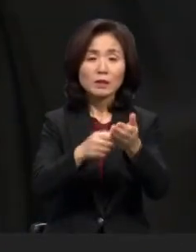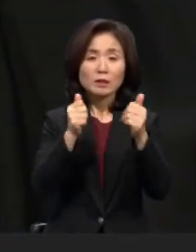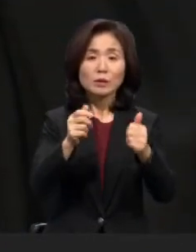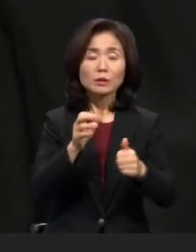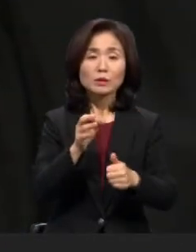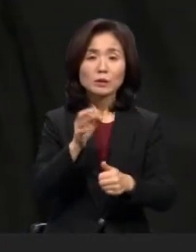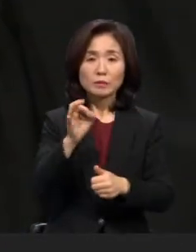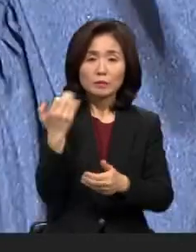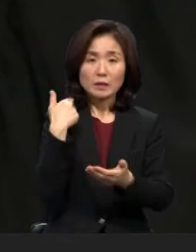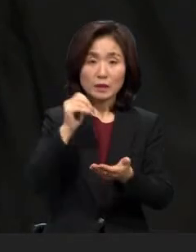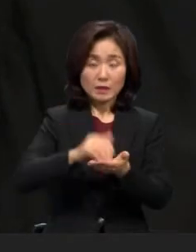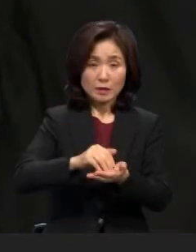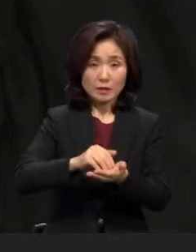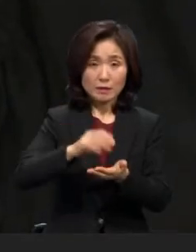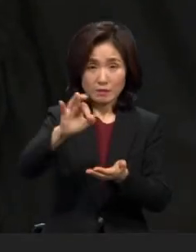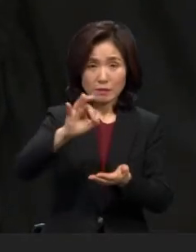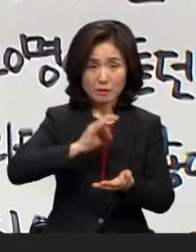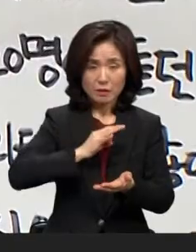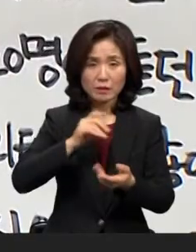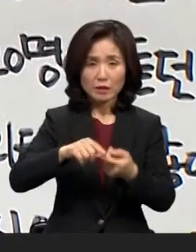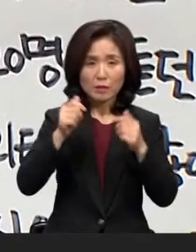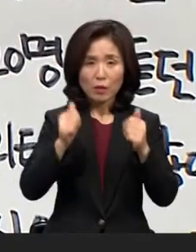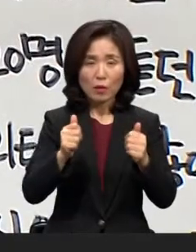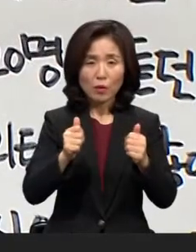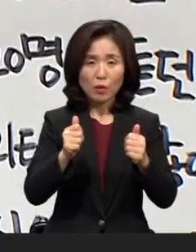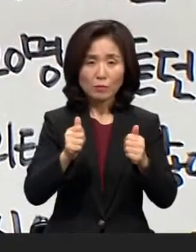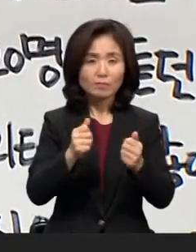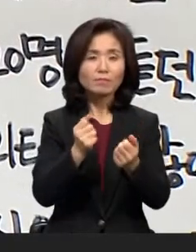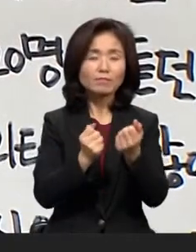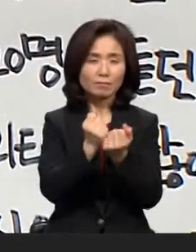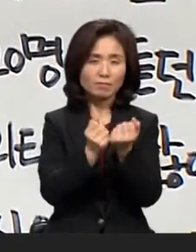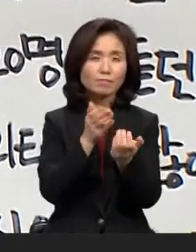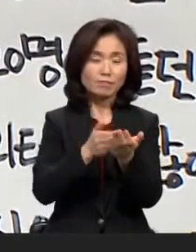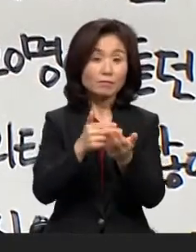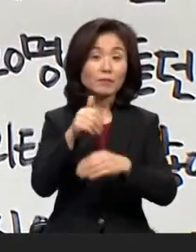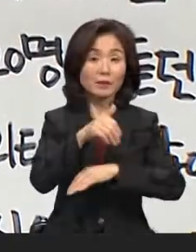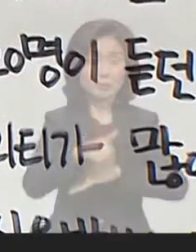반환 소송에 첫 변론이 열릴 예정입니다. EBS 뉴스 서진석입니다.